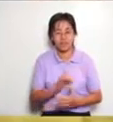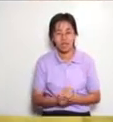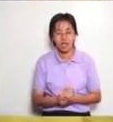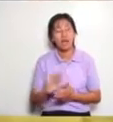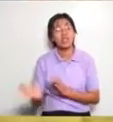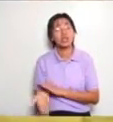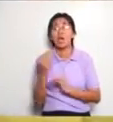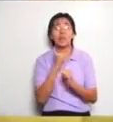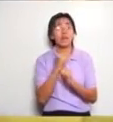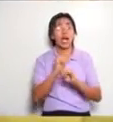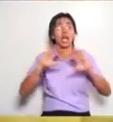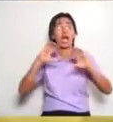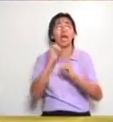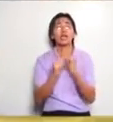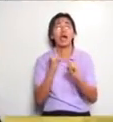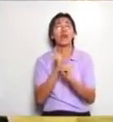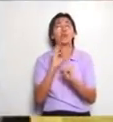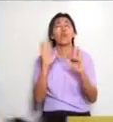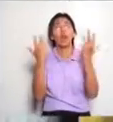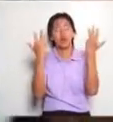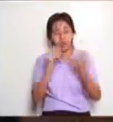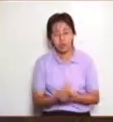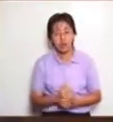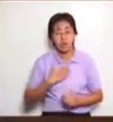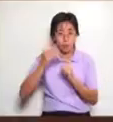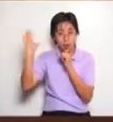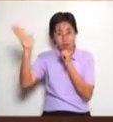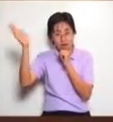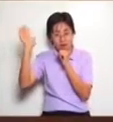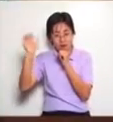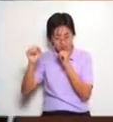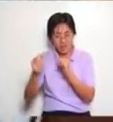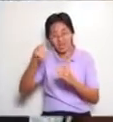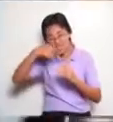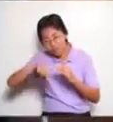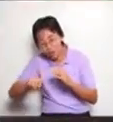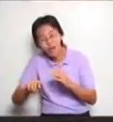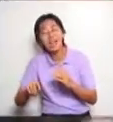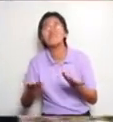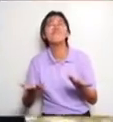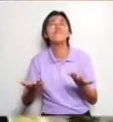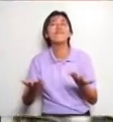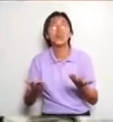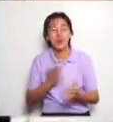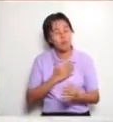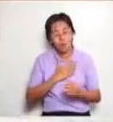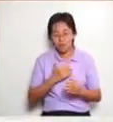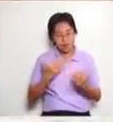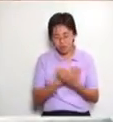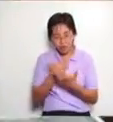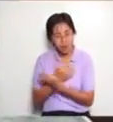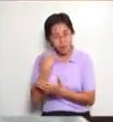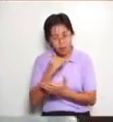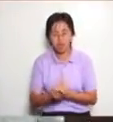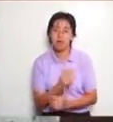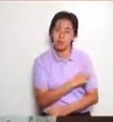่า เช ตื่น มา เป ข้ว ชา adาร ปำ นานพูใ่ ไหม เพร็ กรนะถ้ผมวางไม่ไงกคอจัพจอดเมไ่